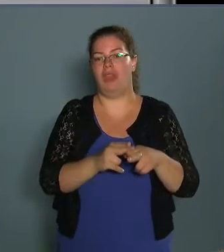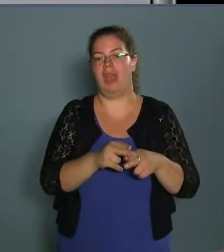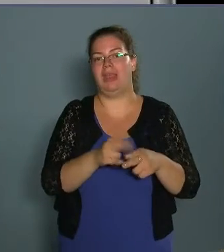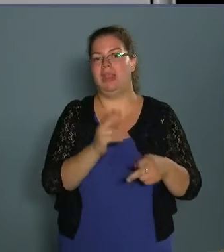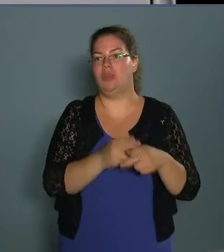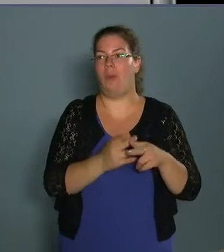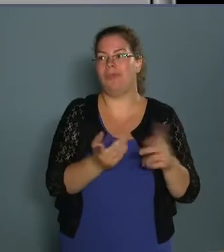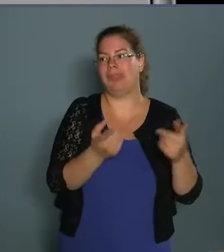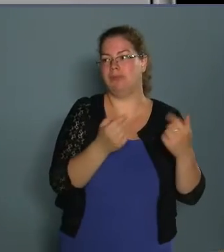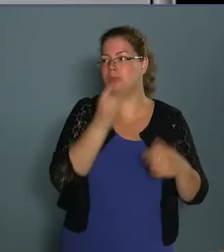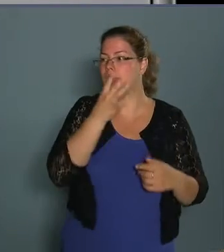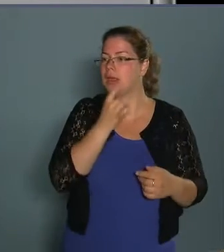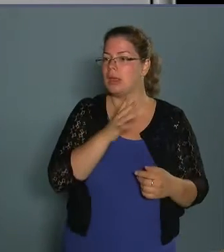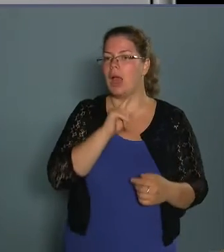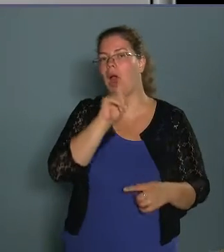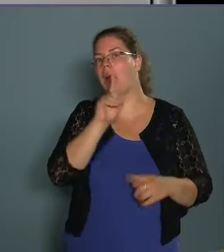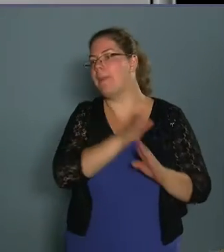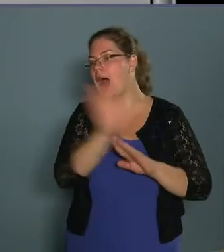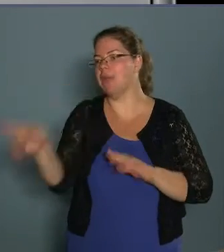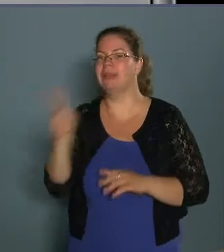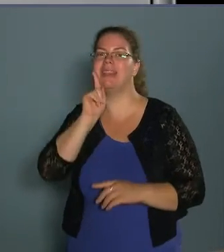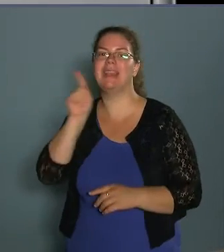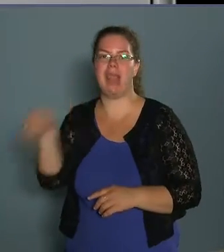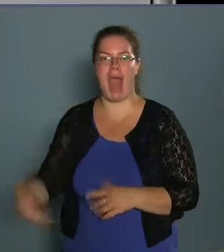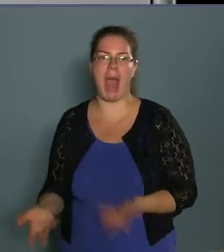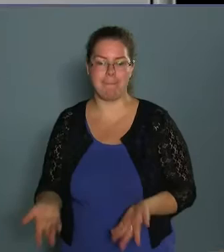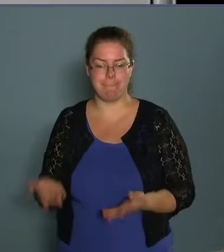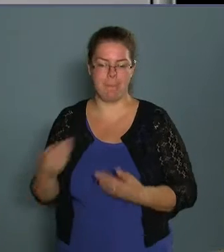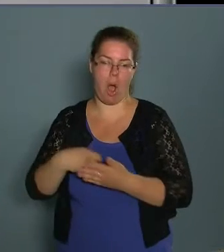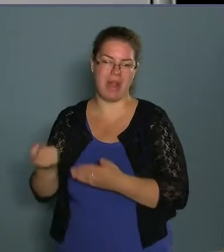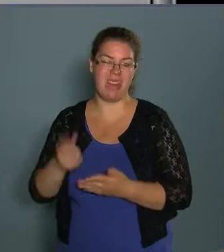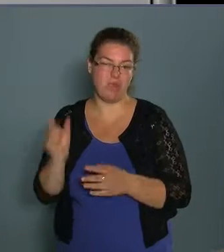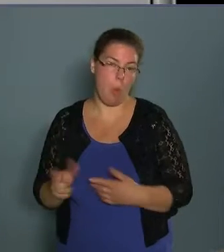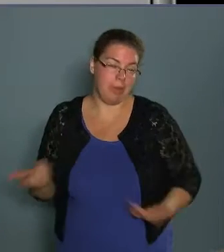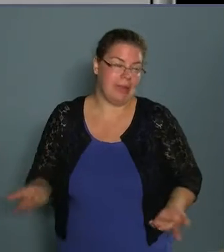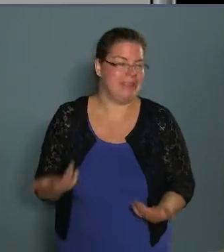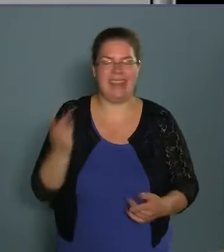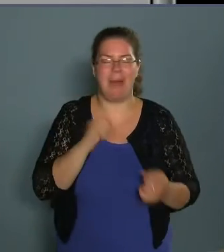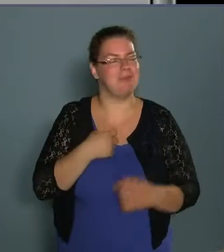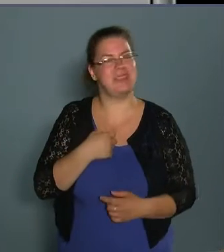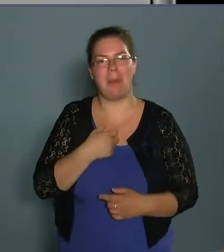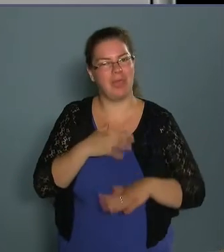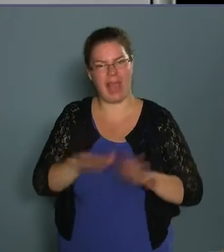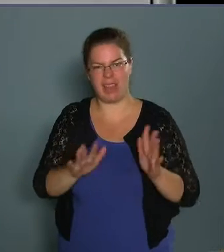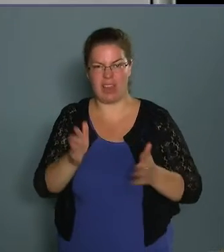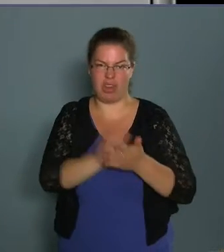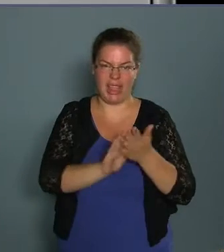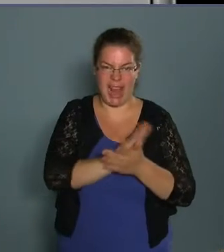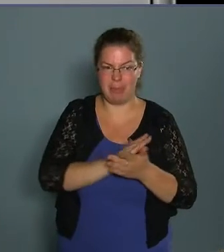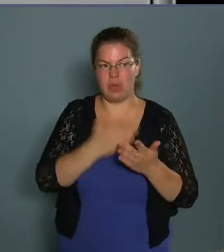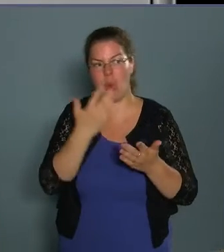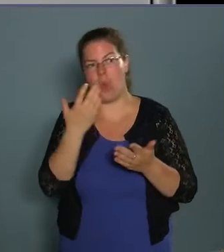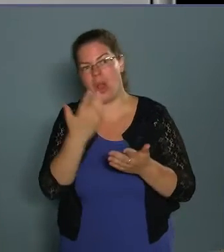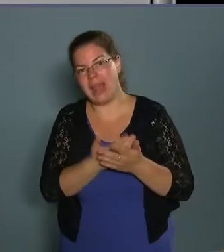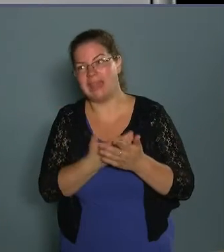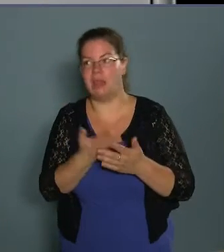segédnővérből inkább átbatyogott a IKEA-ba eladónak, de nem hiszem, hogy ez általánosságban véve jellemző lenne,